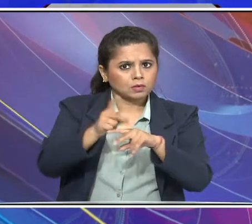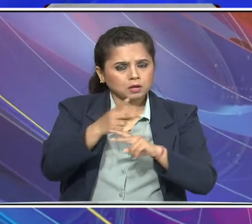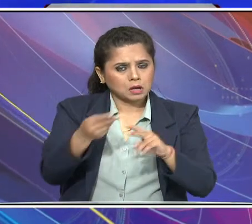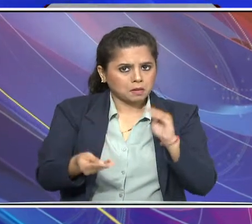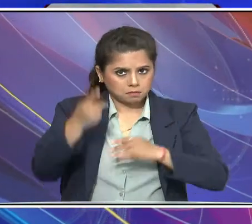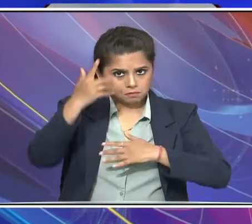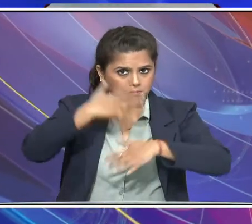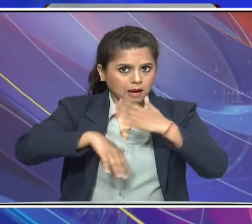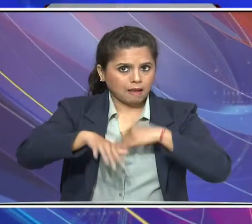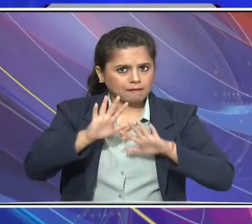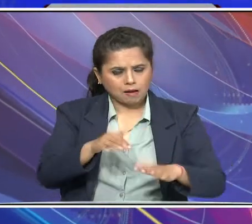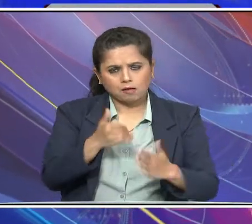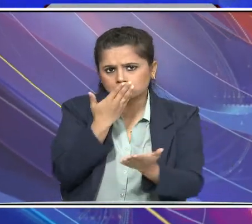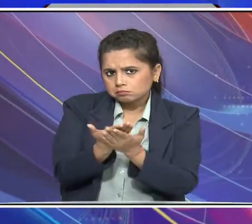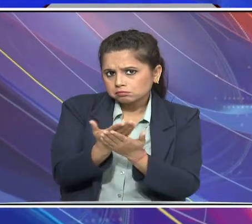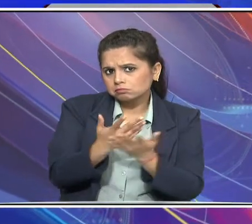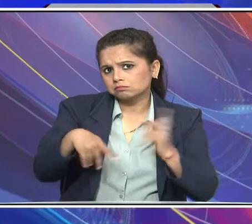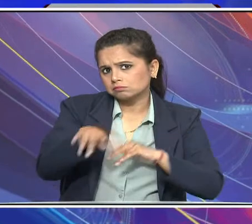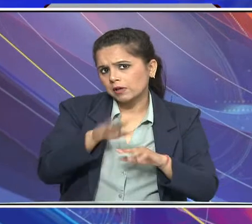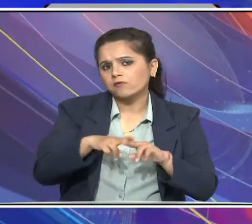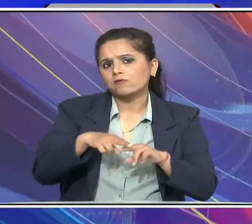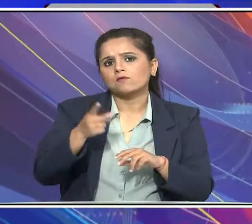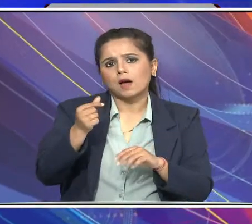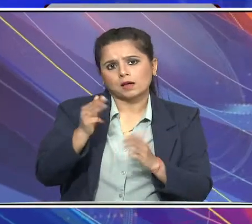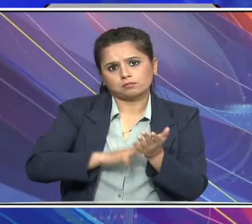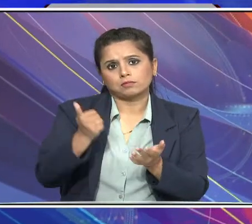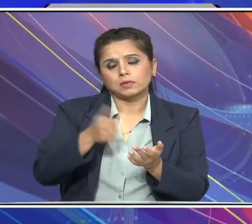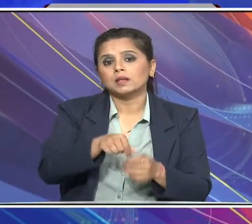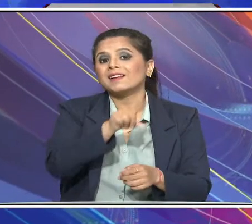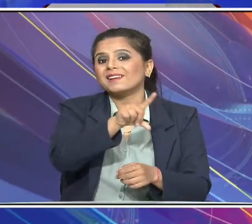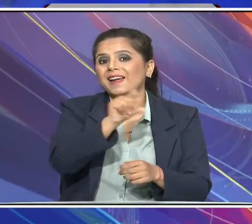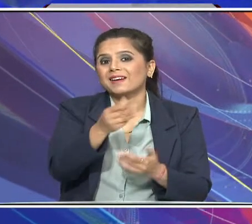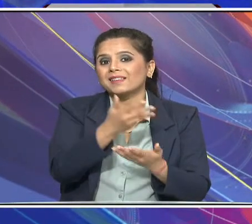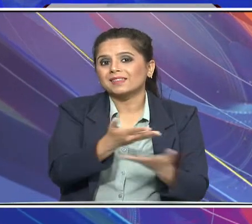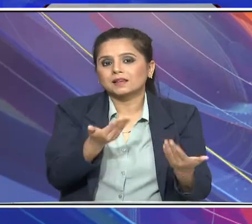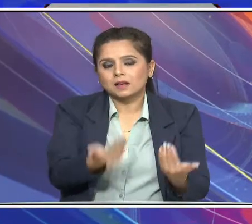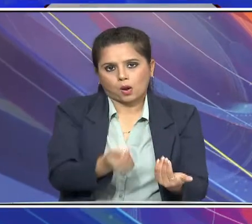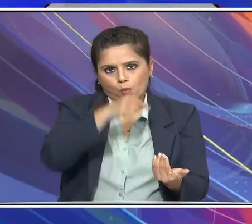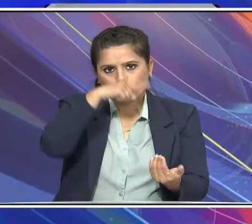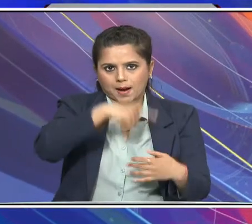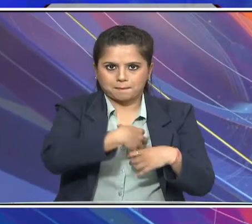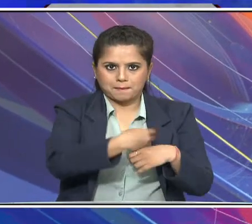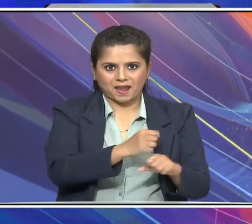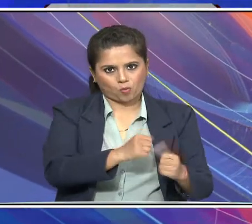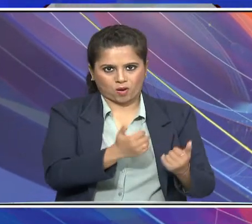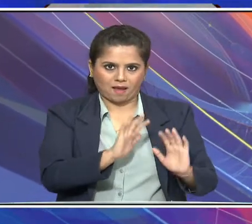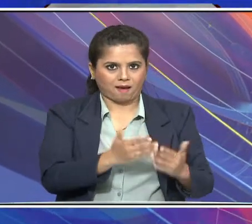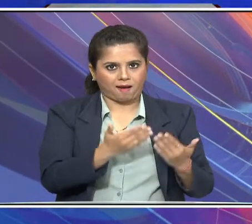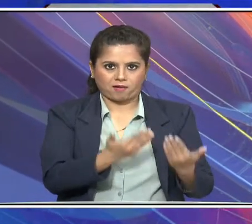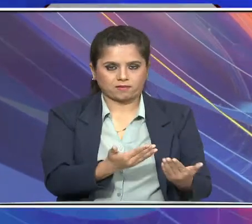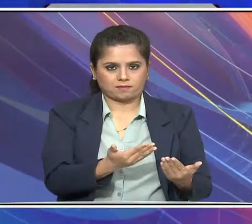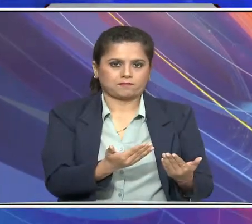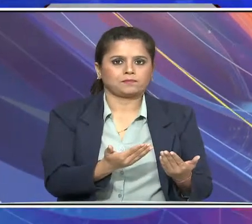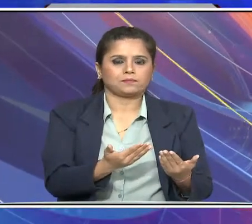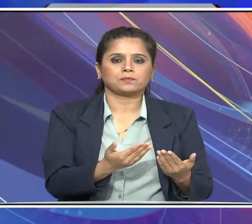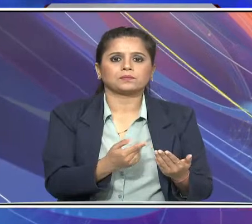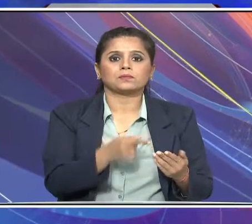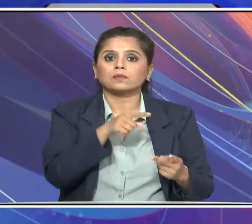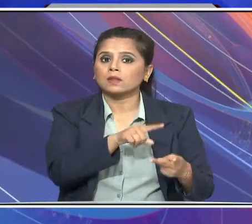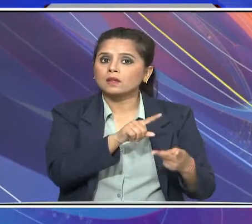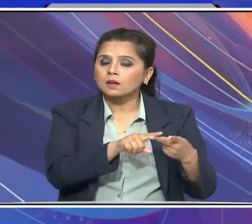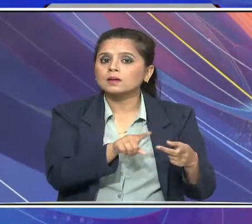प्लेन कोई प्रपोज सर आप फाइनेंस मिनिस्ट्री को उन नाइन जो हम देश में अभी बना का रहे हैं और जिसका आ